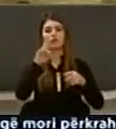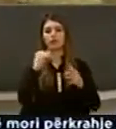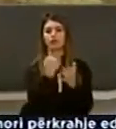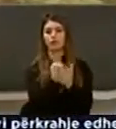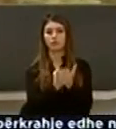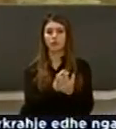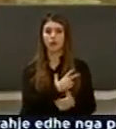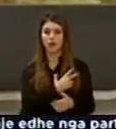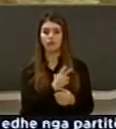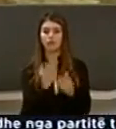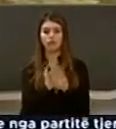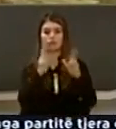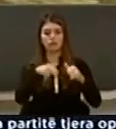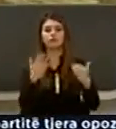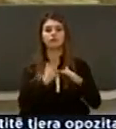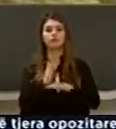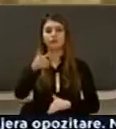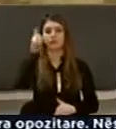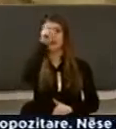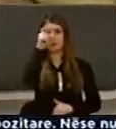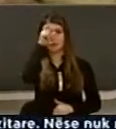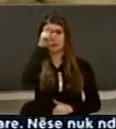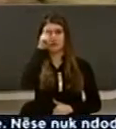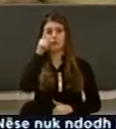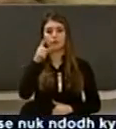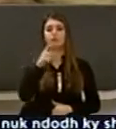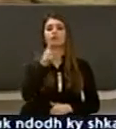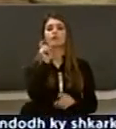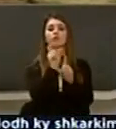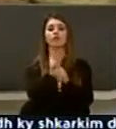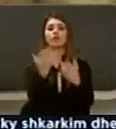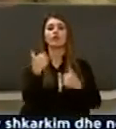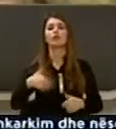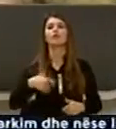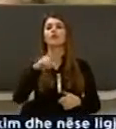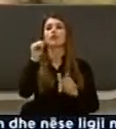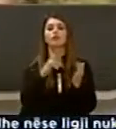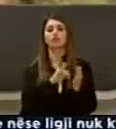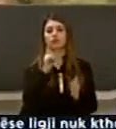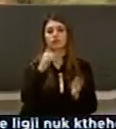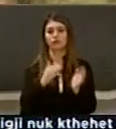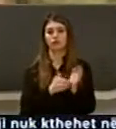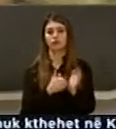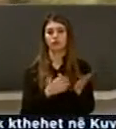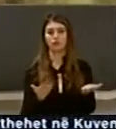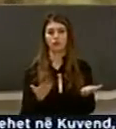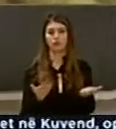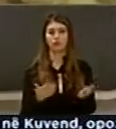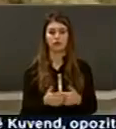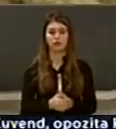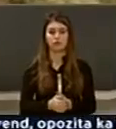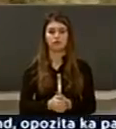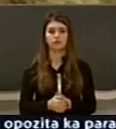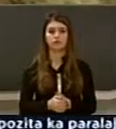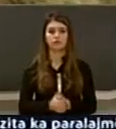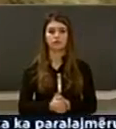dokumente legalisht përmes Serbisë. Askush nuk guxon të kërkojë llogari për të rinjtë tanë po ikin kur shteti ka tratuar shtetarin e vet. E